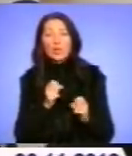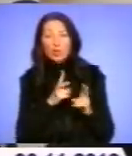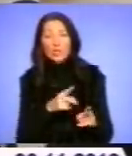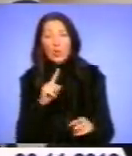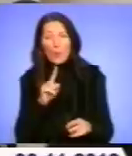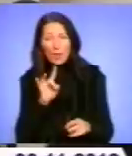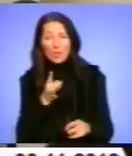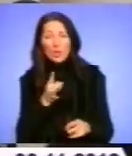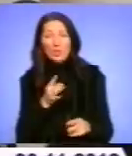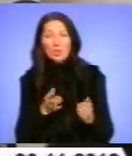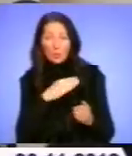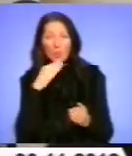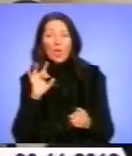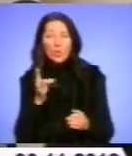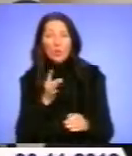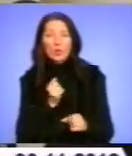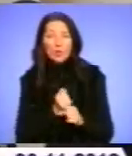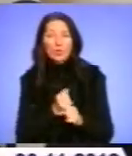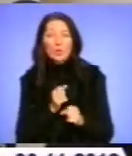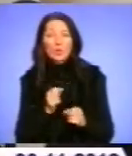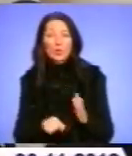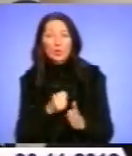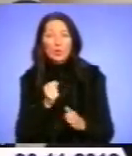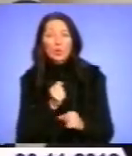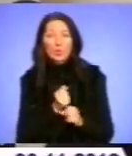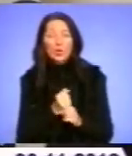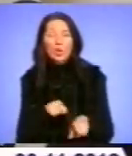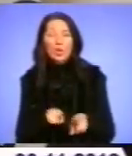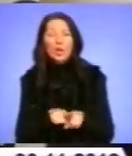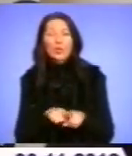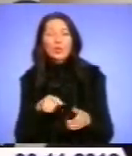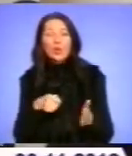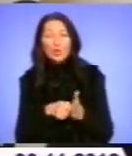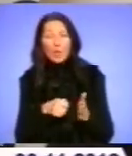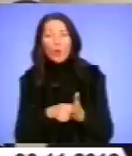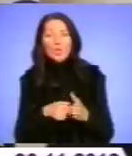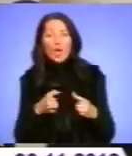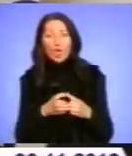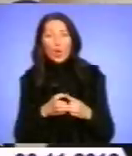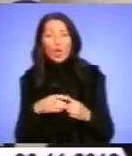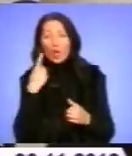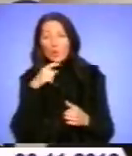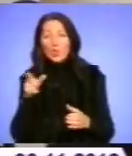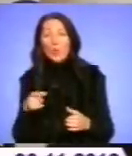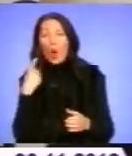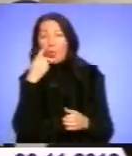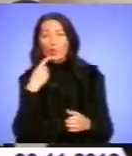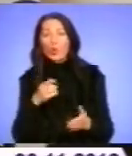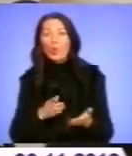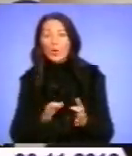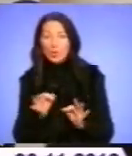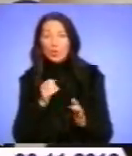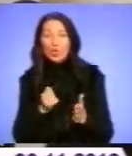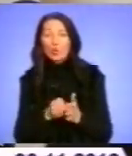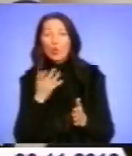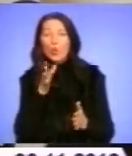вчинили злочини неодноразово. Також у нас отримується така категорія осіб, як особи, засуджені до довічного позбавлення волі.